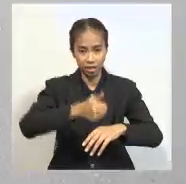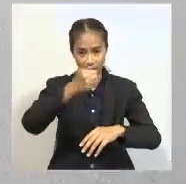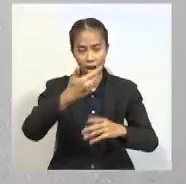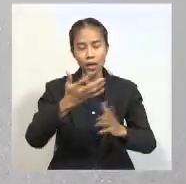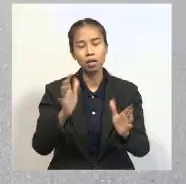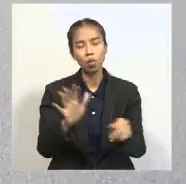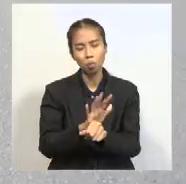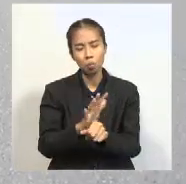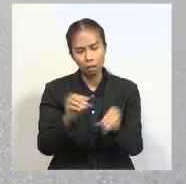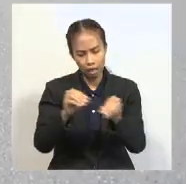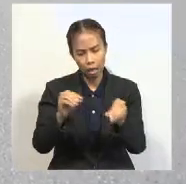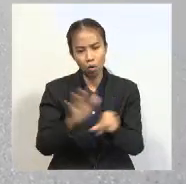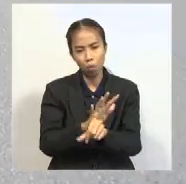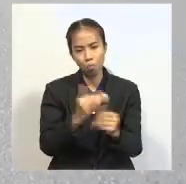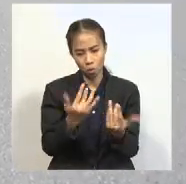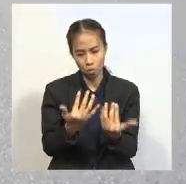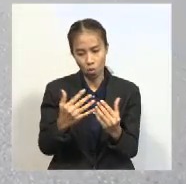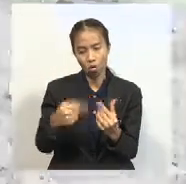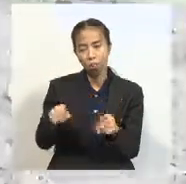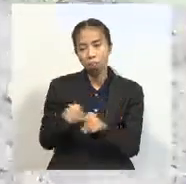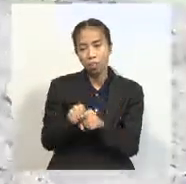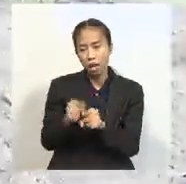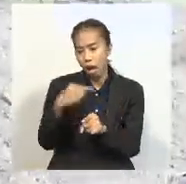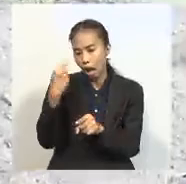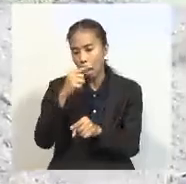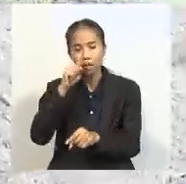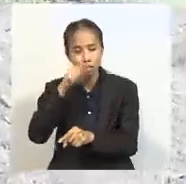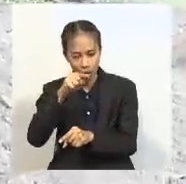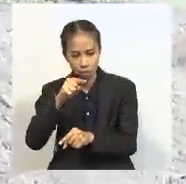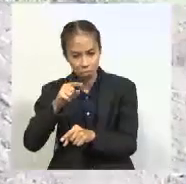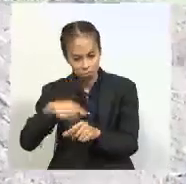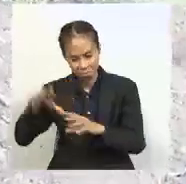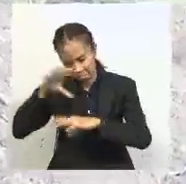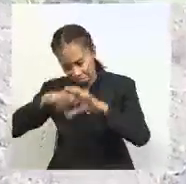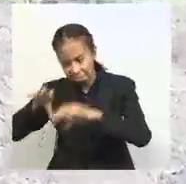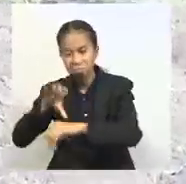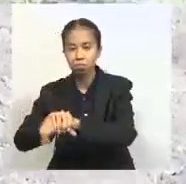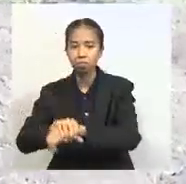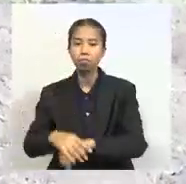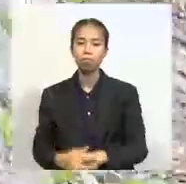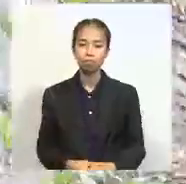ได้เกือบหมดแล้วและกำลังขยายผลไปถึงตัวผู้บงการอีกด้วย